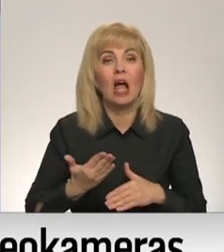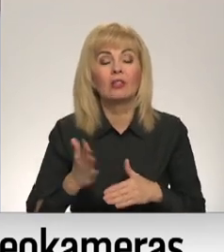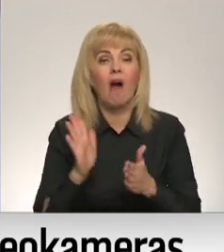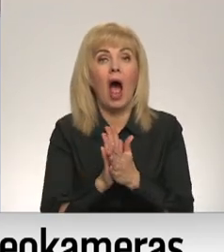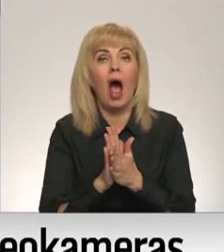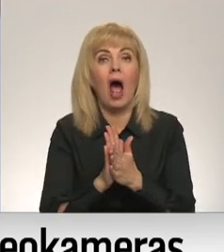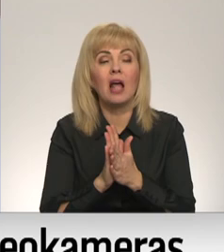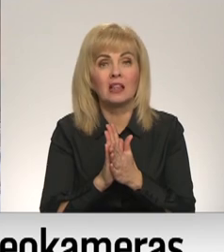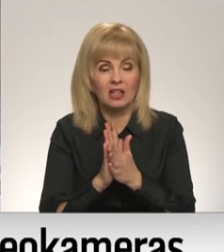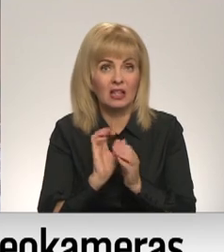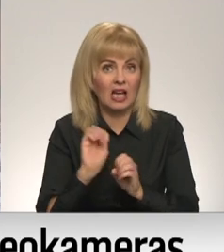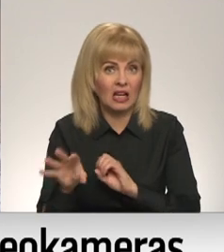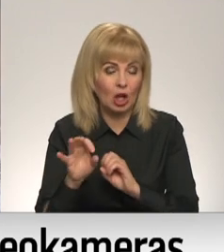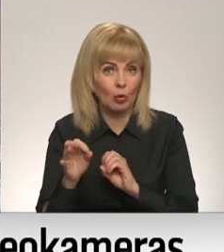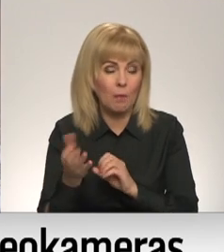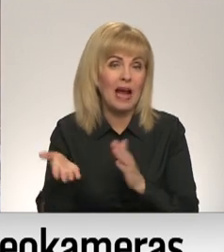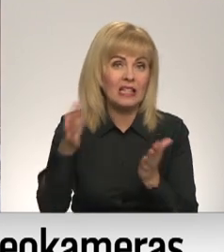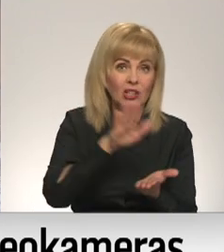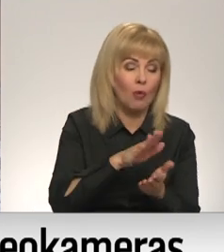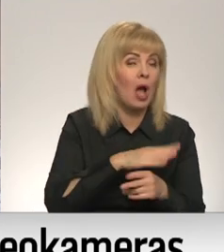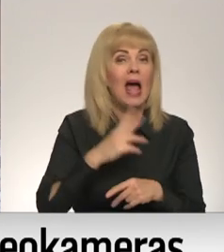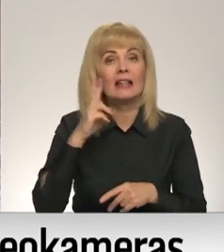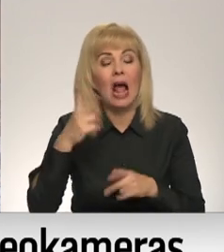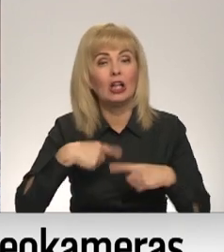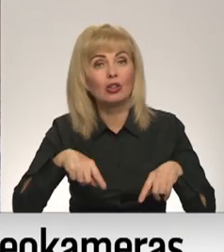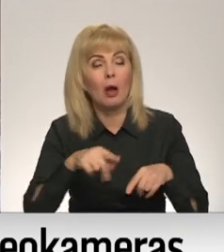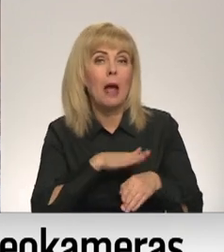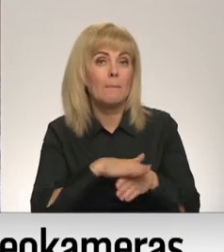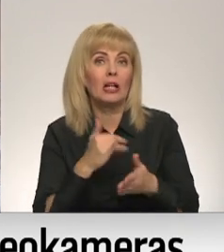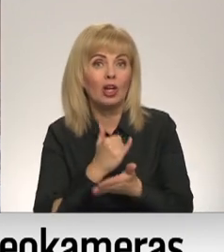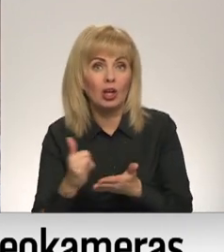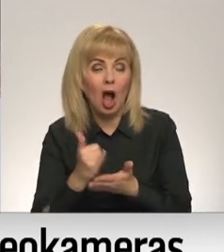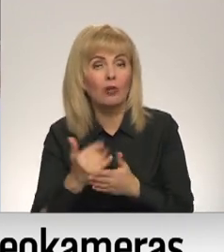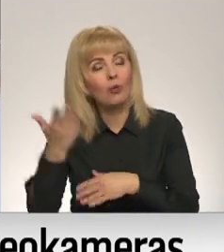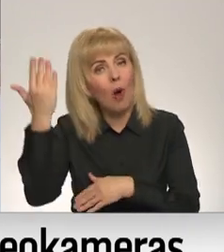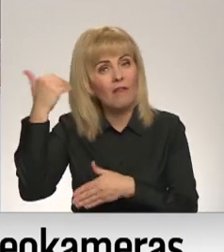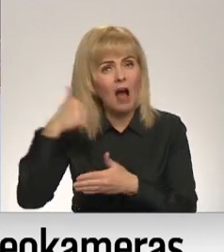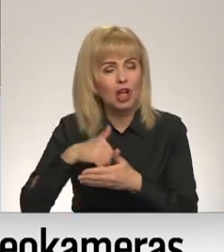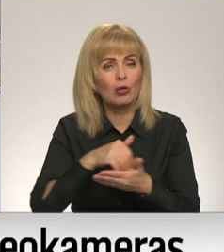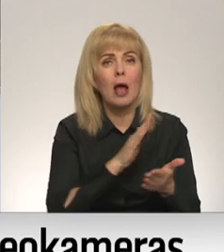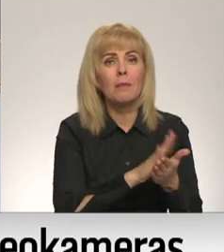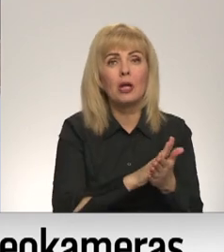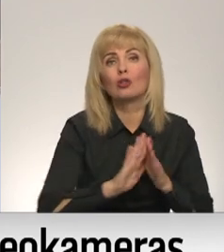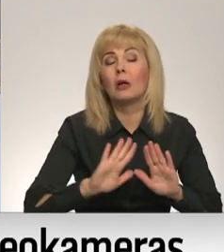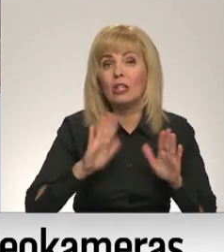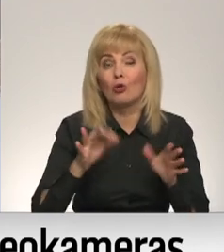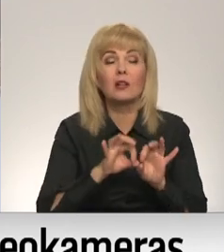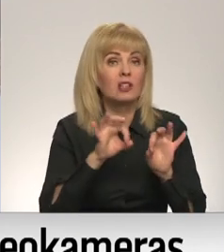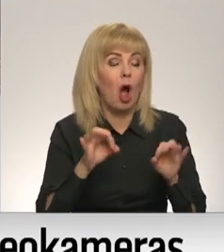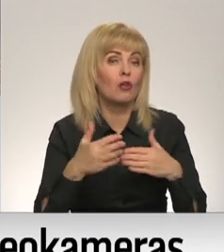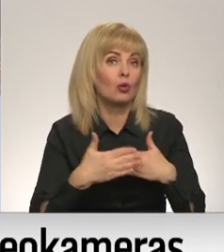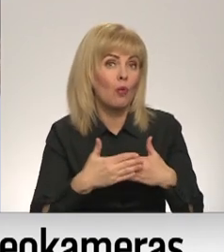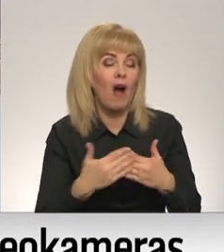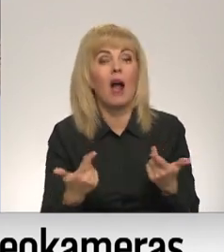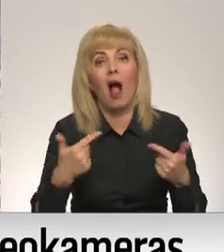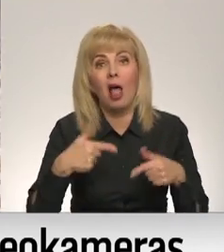izgāstuve. Šobrīd nekas neliecina, ka teritorijas pilnīgu attīrīšanu no vēsturiskā piesārņojuma izdosies sākt tuvākajā